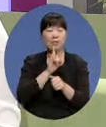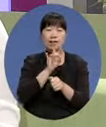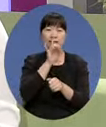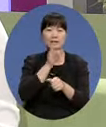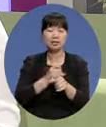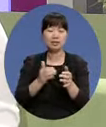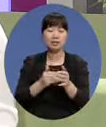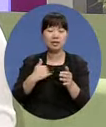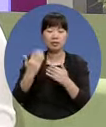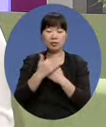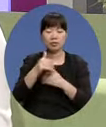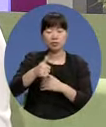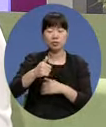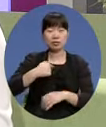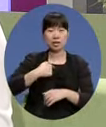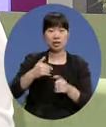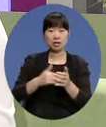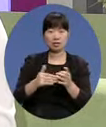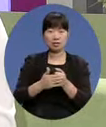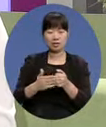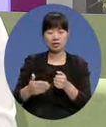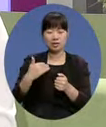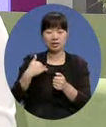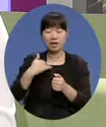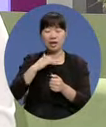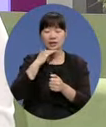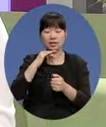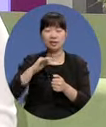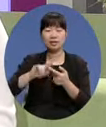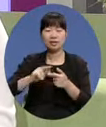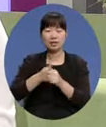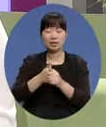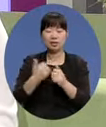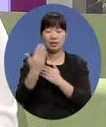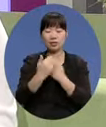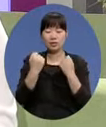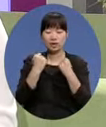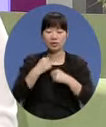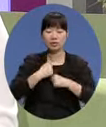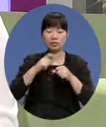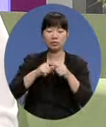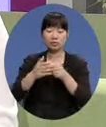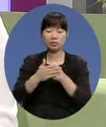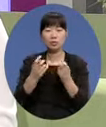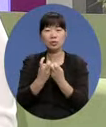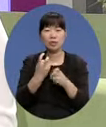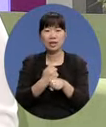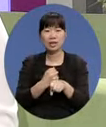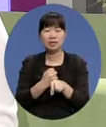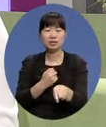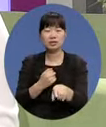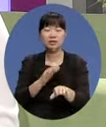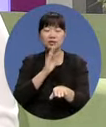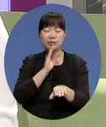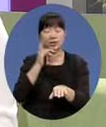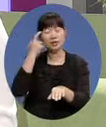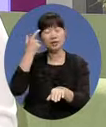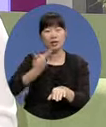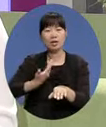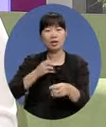그렇죠. 내 몸의 주인은 나잖아요. 예. 그렇다고 하더라도 나이와 연령에 맞게 또 자기의 건강을 지키기 위해서 어떻게 해야 되는 것인지에 대해서 또 진지하게 좀